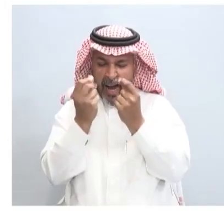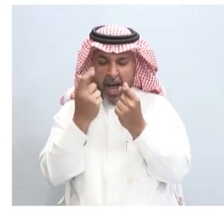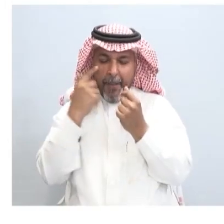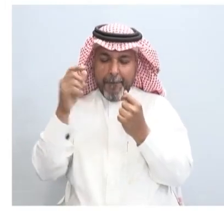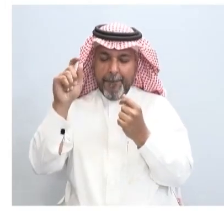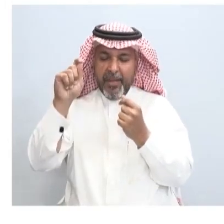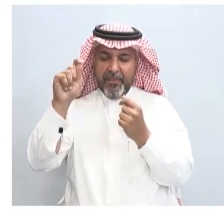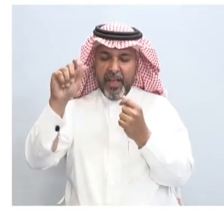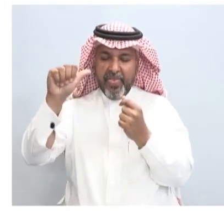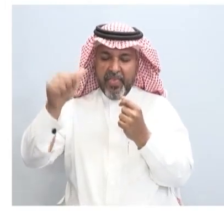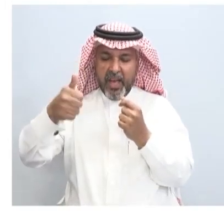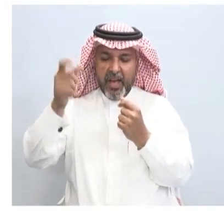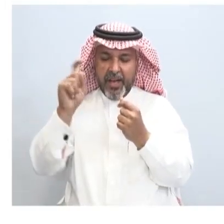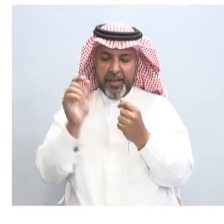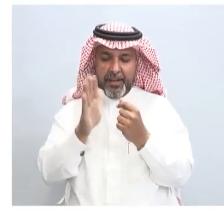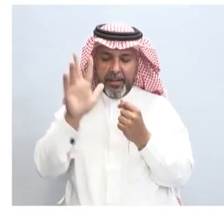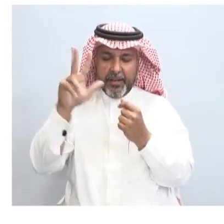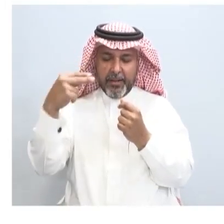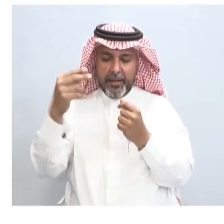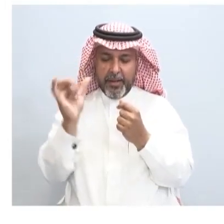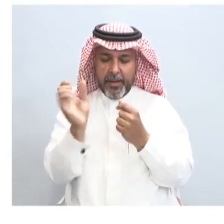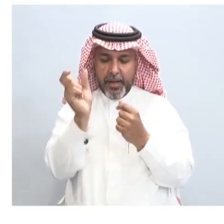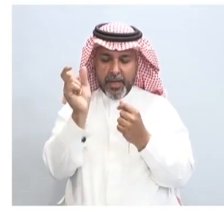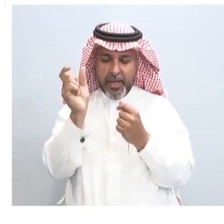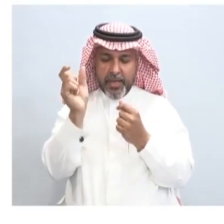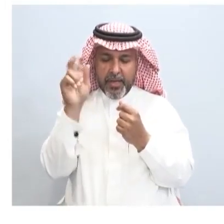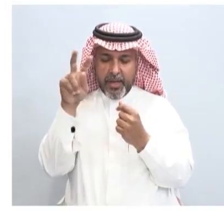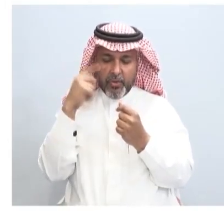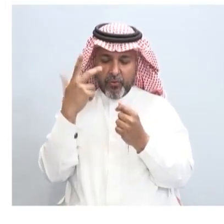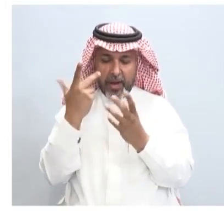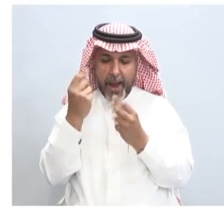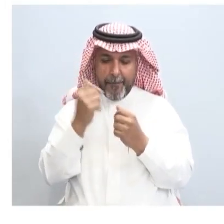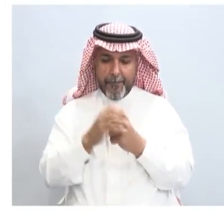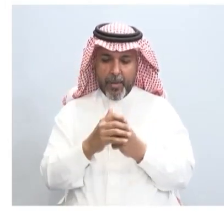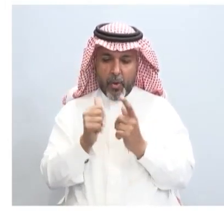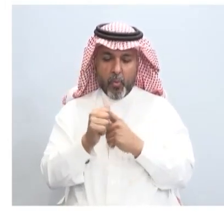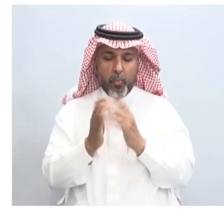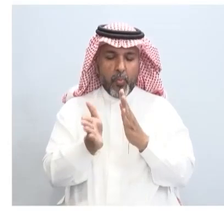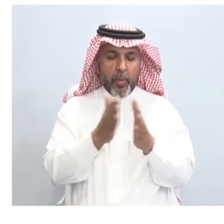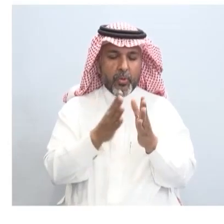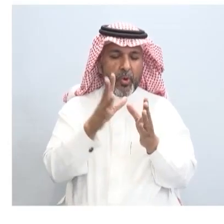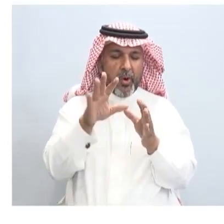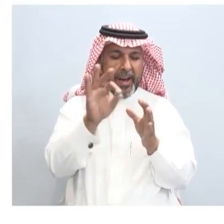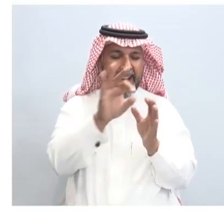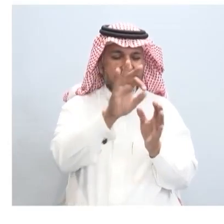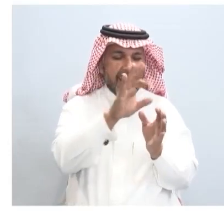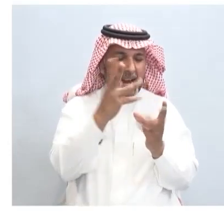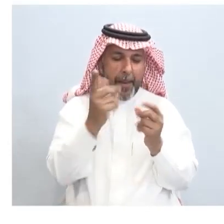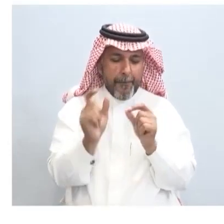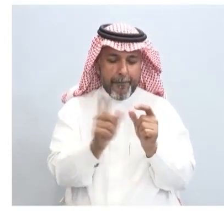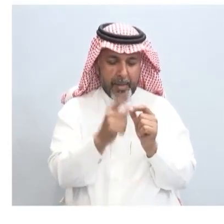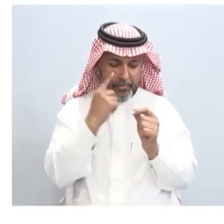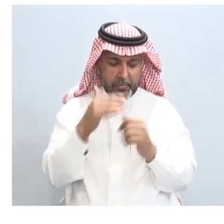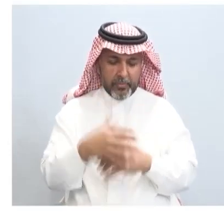كم اللي هو الحاله العامه ولازم احسب شو اسمه عناصر الحادثه